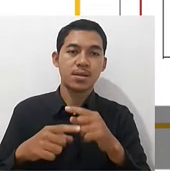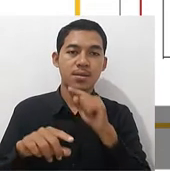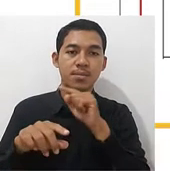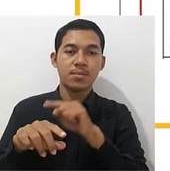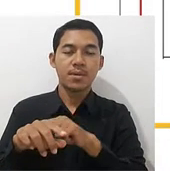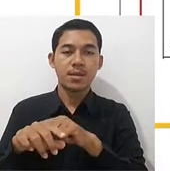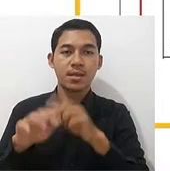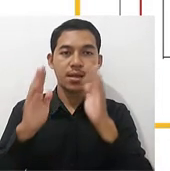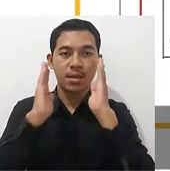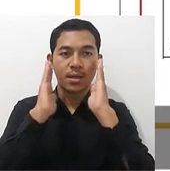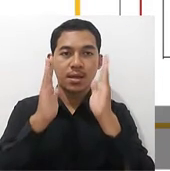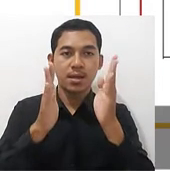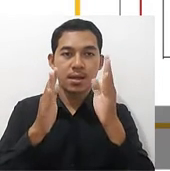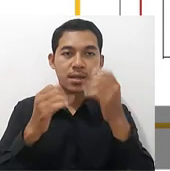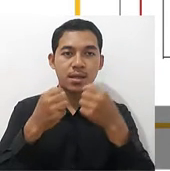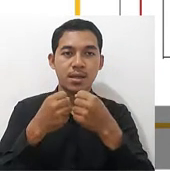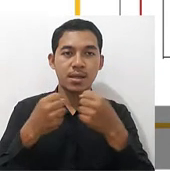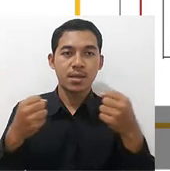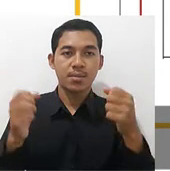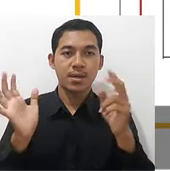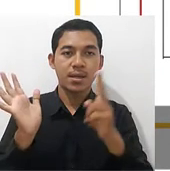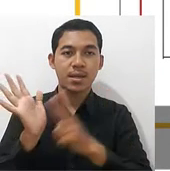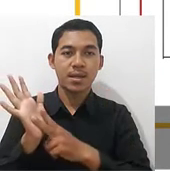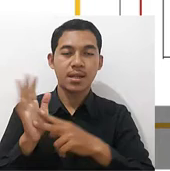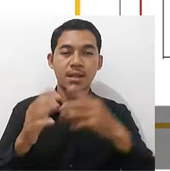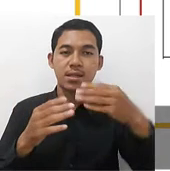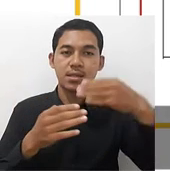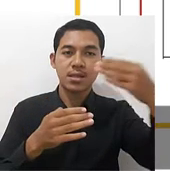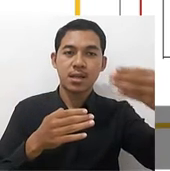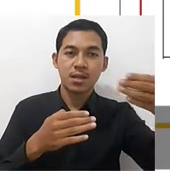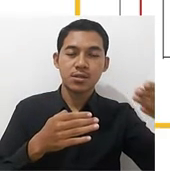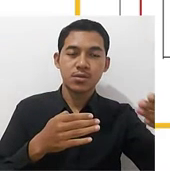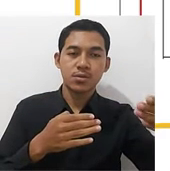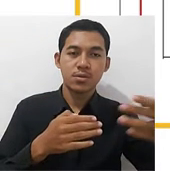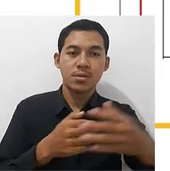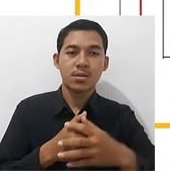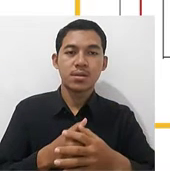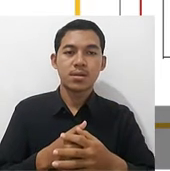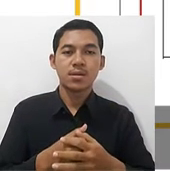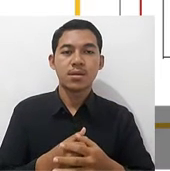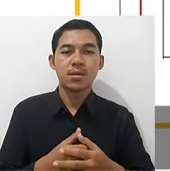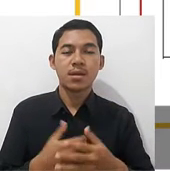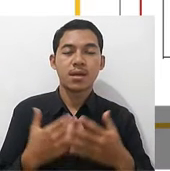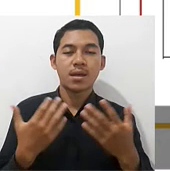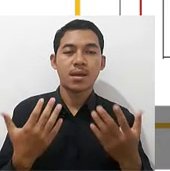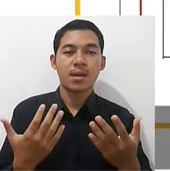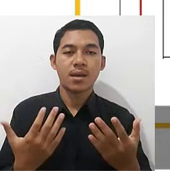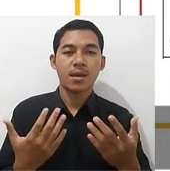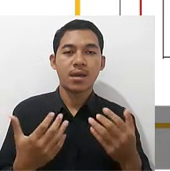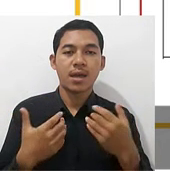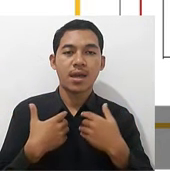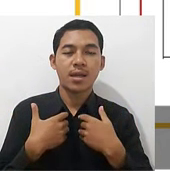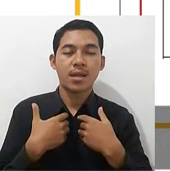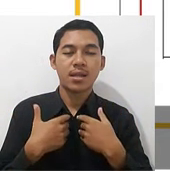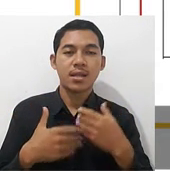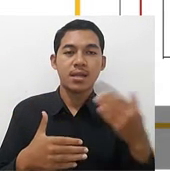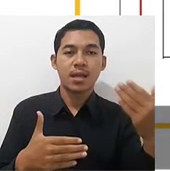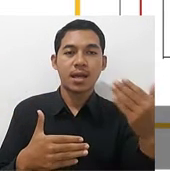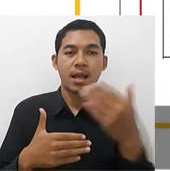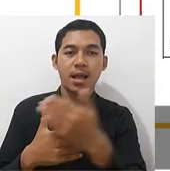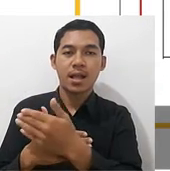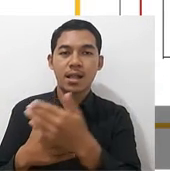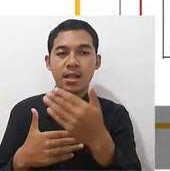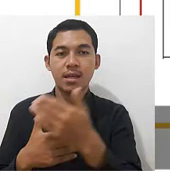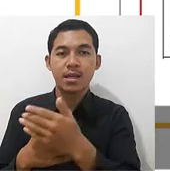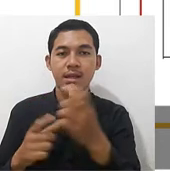arah gerbang N selanjutnya. Nah, dia juga masih sama nih. Di sini dia ada aliran stream data,